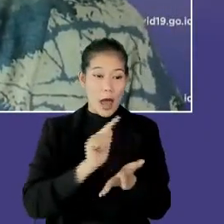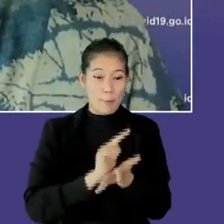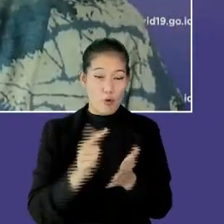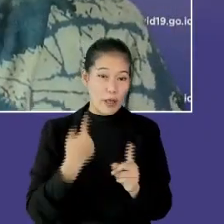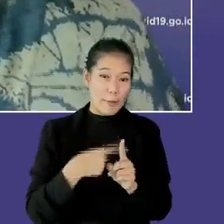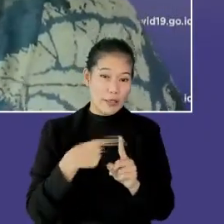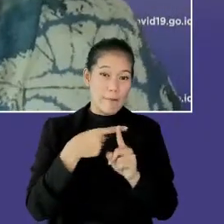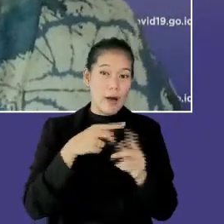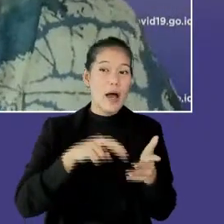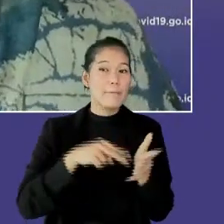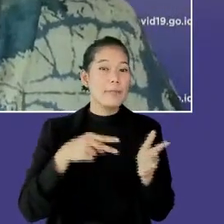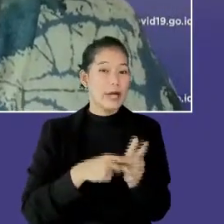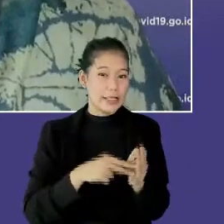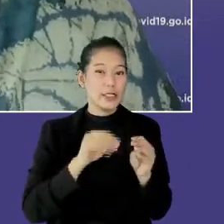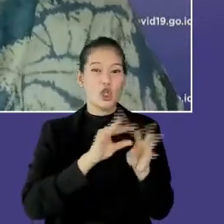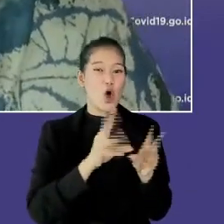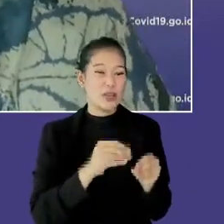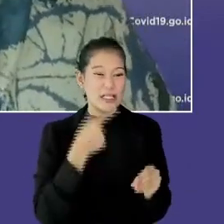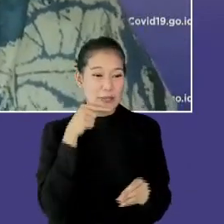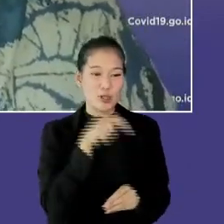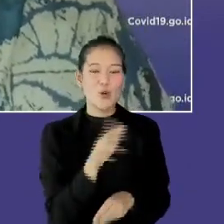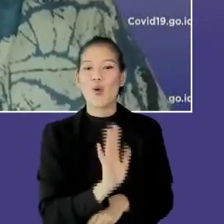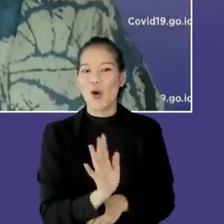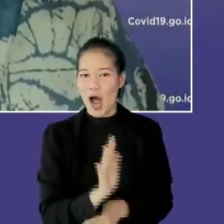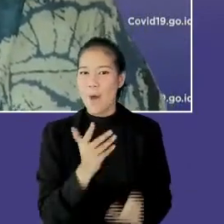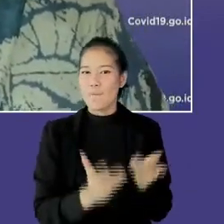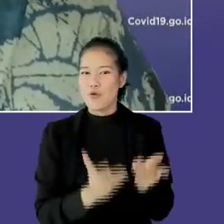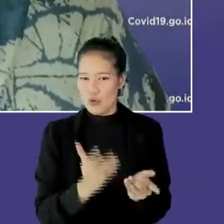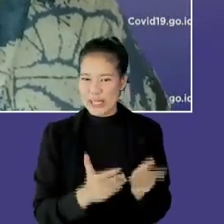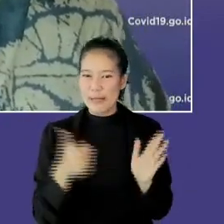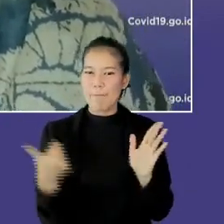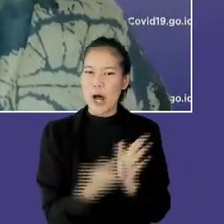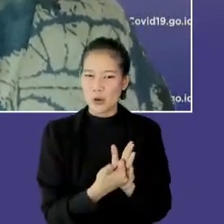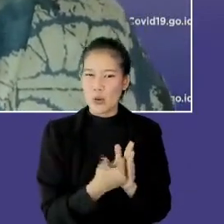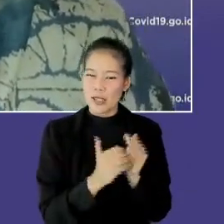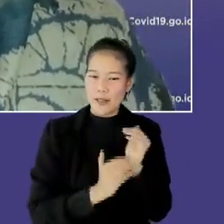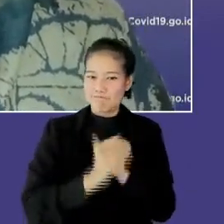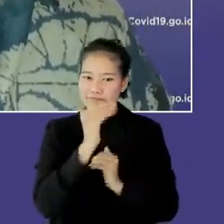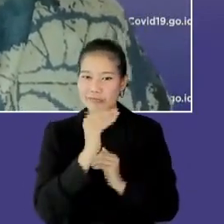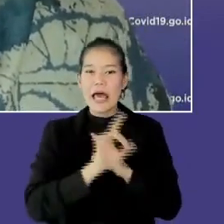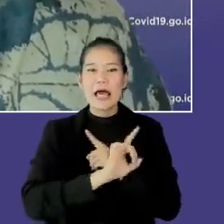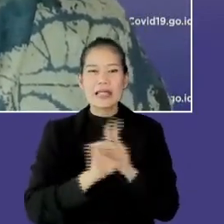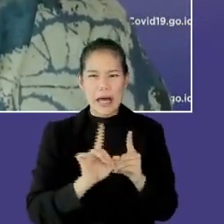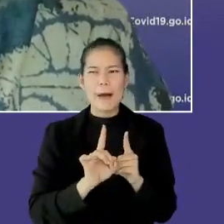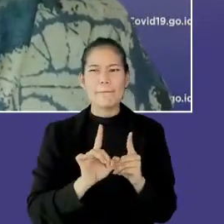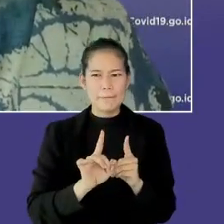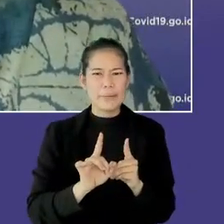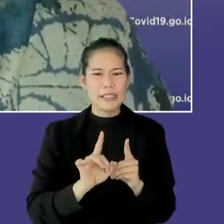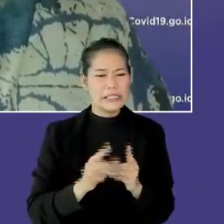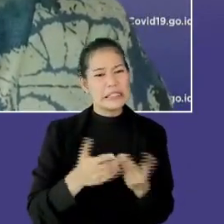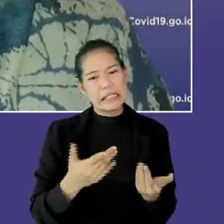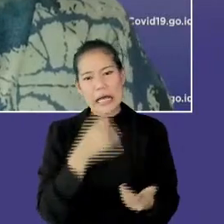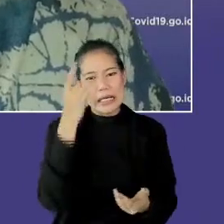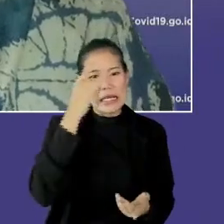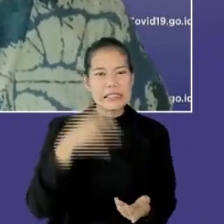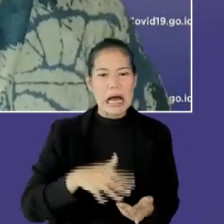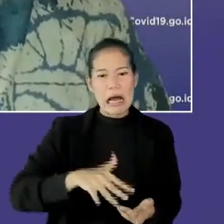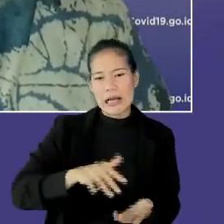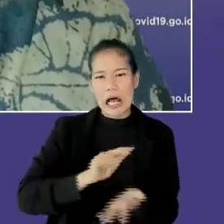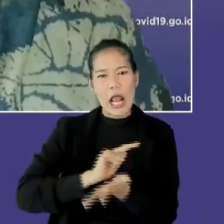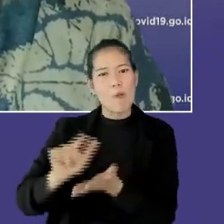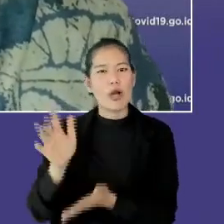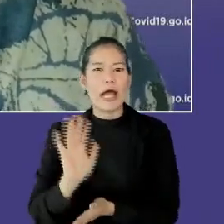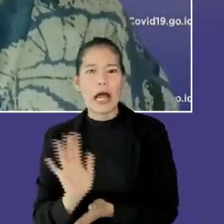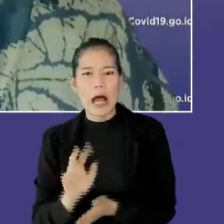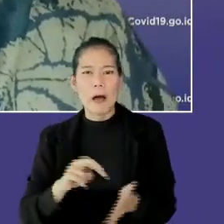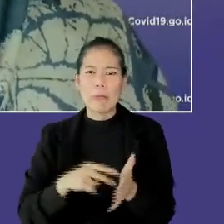lebih banyak, angkanya nggak segitu loh, barangkali kepatuhannya lebih tinggi, tapi di sisi lain, dia melaporkan aja tidak, gimana